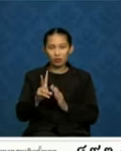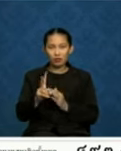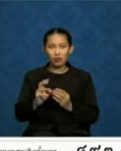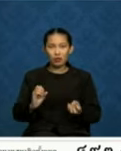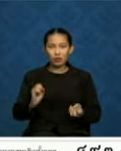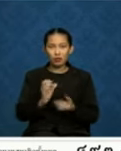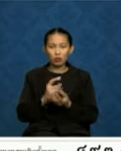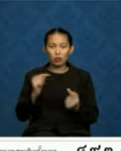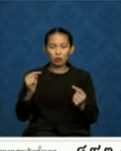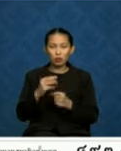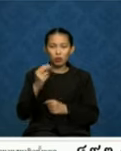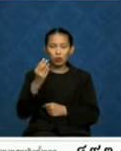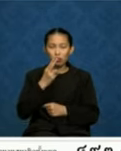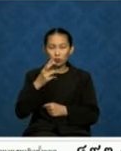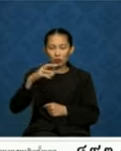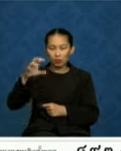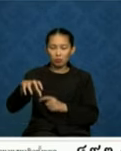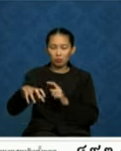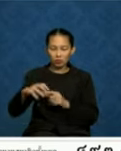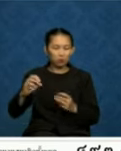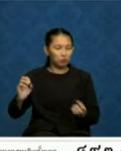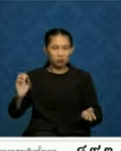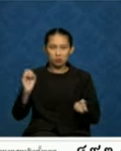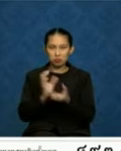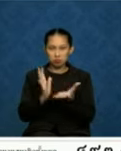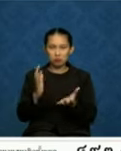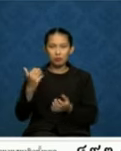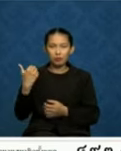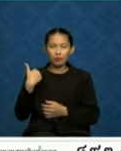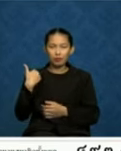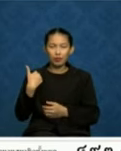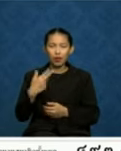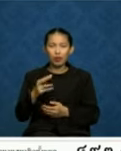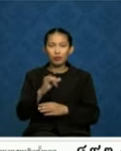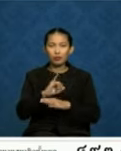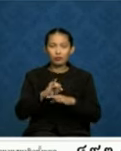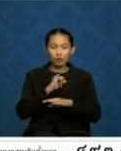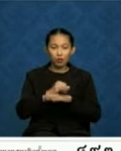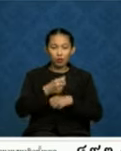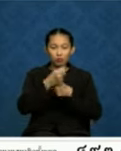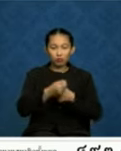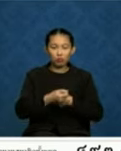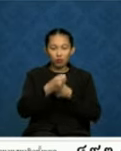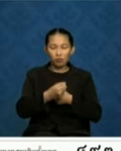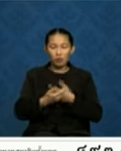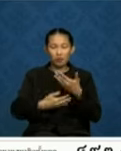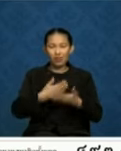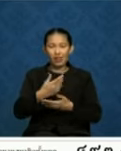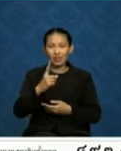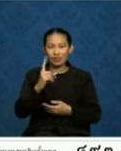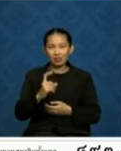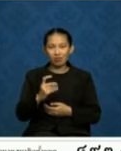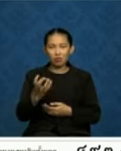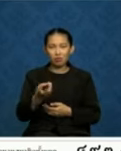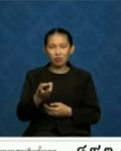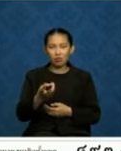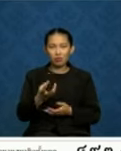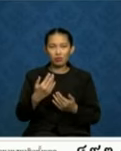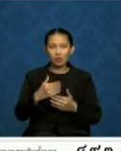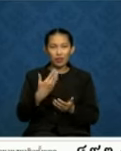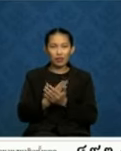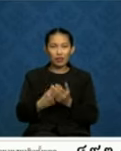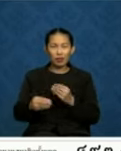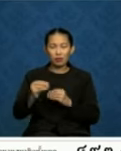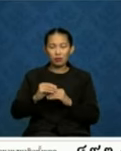ของการยาสูบได้รับผลกระทบอย่างรุนแรงชาวไร่ขายของได้น้อยลงราคาก็ไม่เพิ่มขึ้นนะครับเพราะฉะนั้นอัตรา